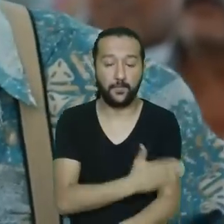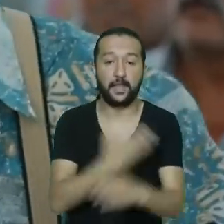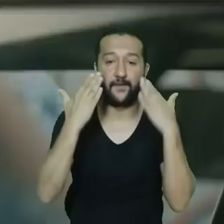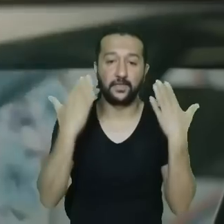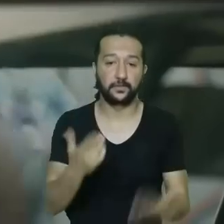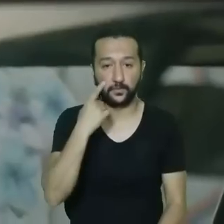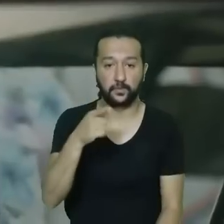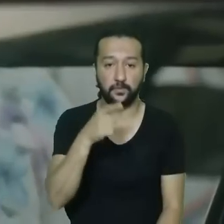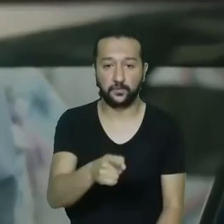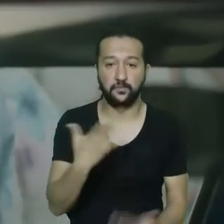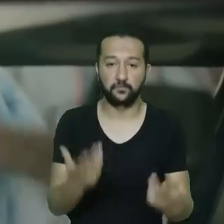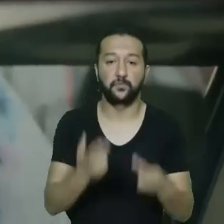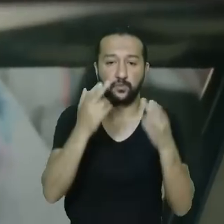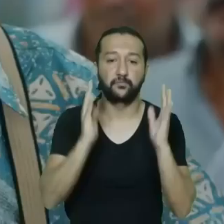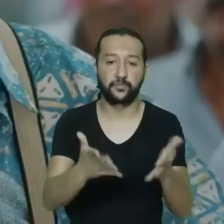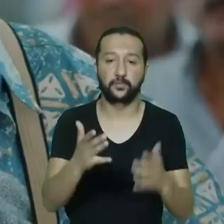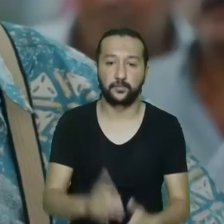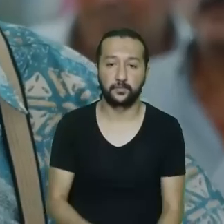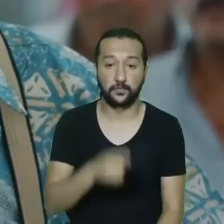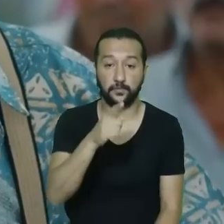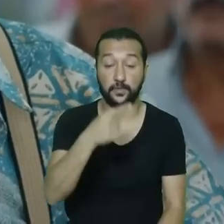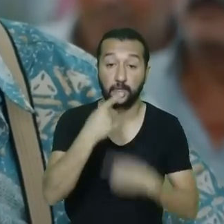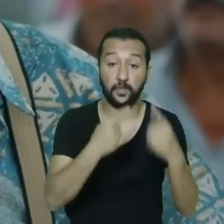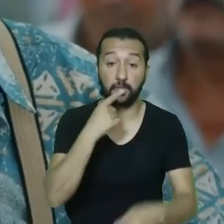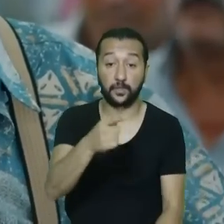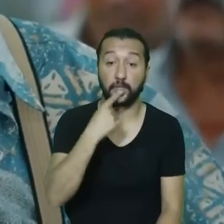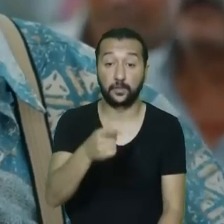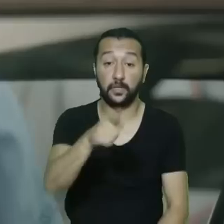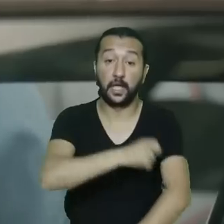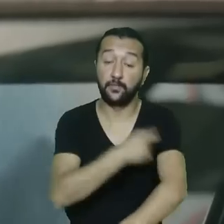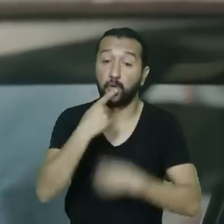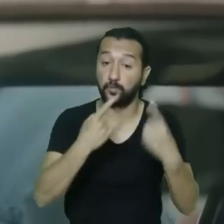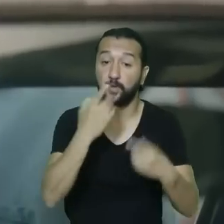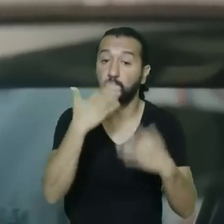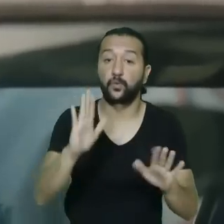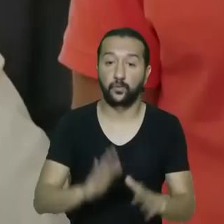havası. Verdammt nochmal. Nein, Deutschland. Ne dedim sana? Almanca yok.